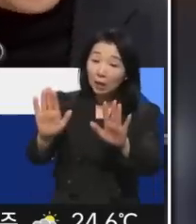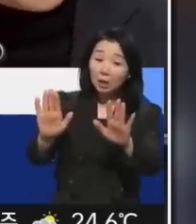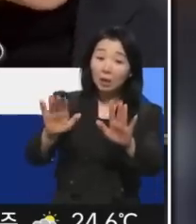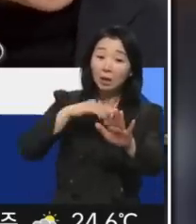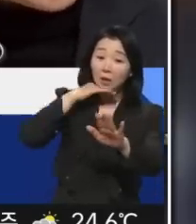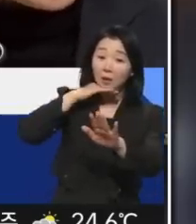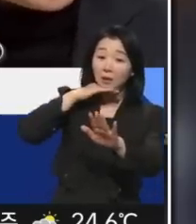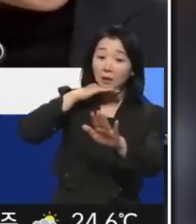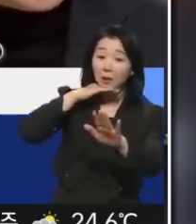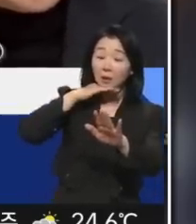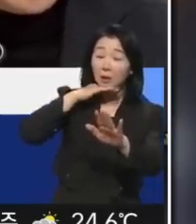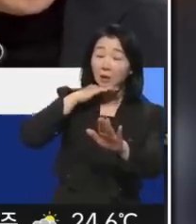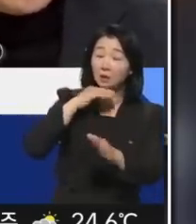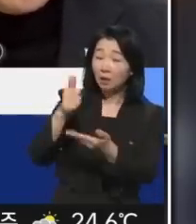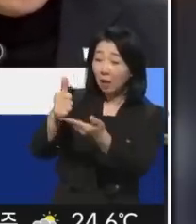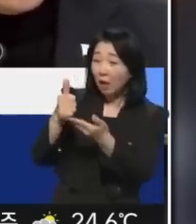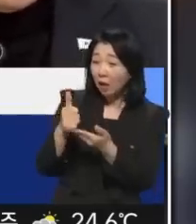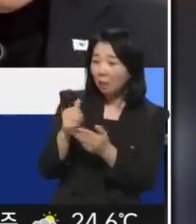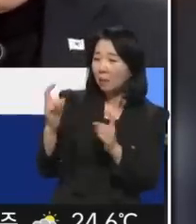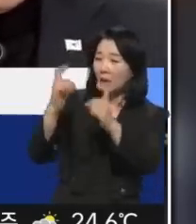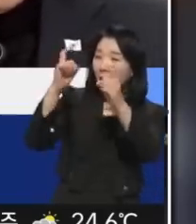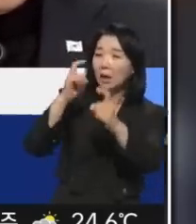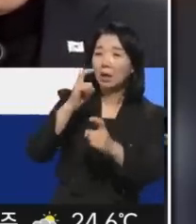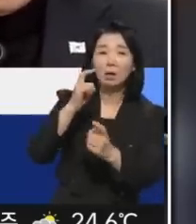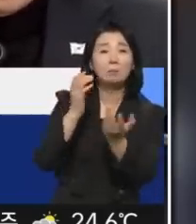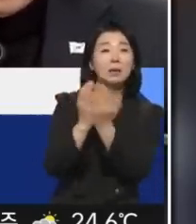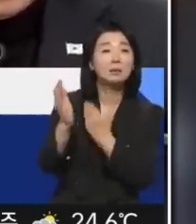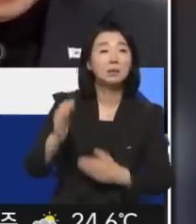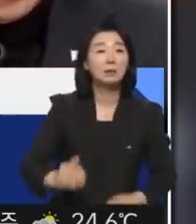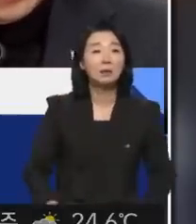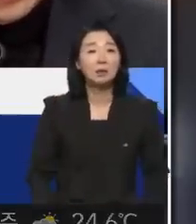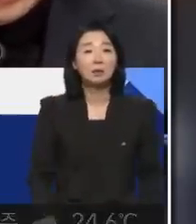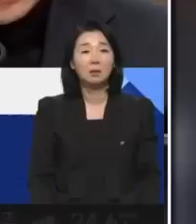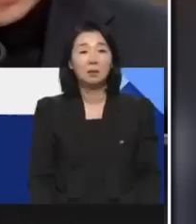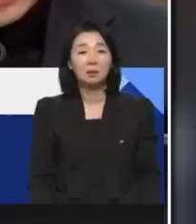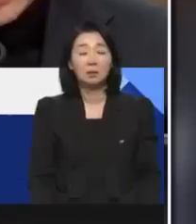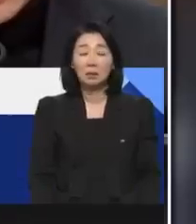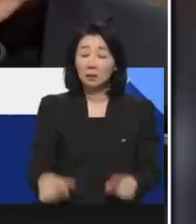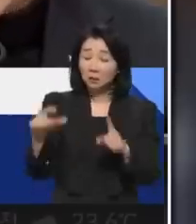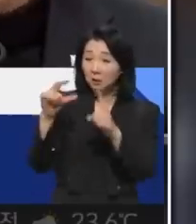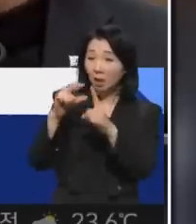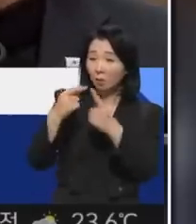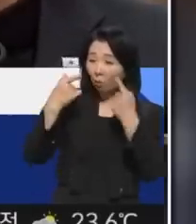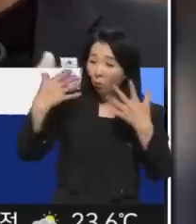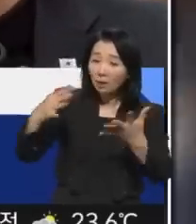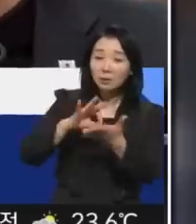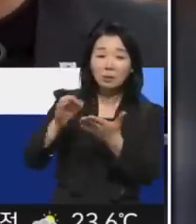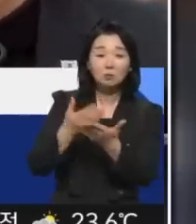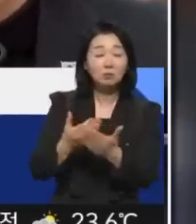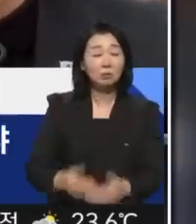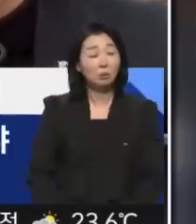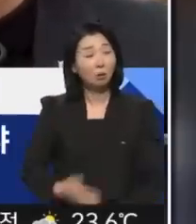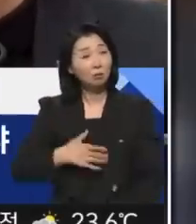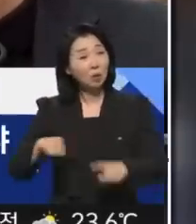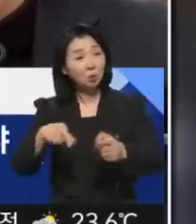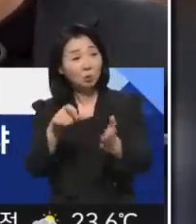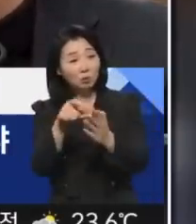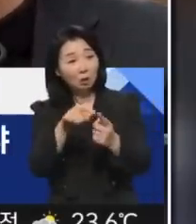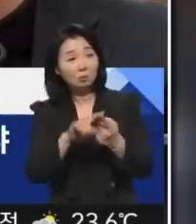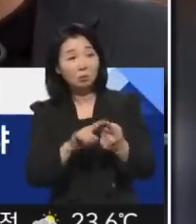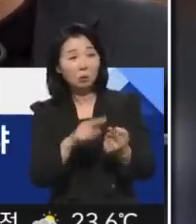제가 패널과 이렇게 언성 높이는 거 적절하지 않은데요. 용어를 정확하게 사용하지 않으시고 제 정치적 용어에